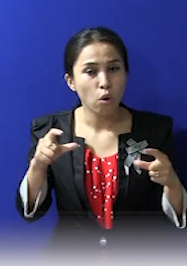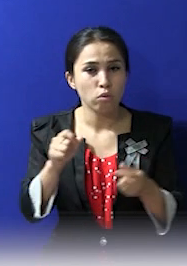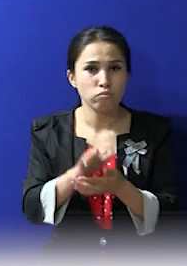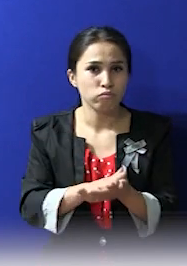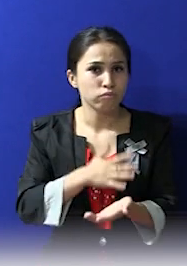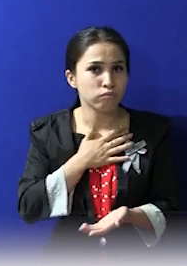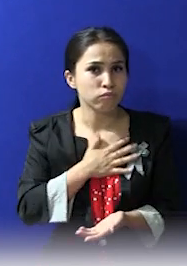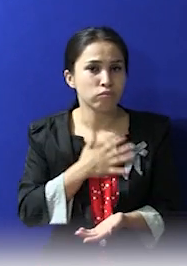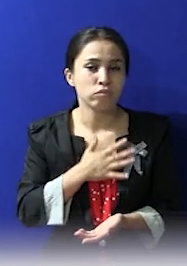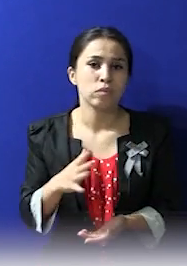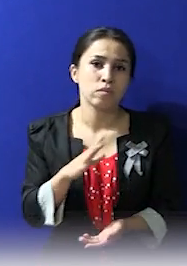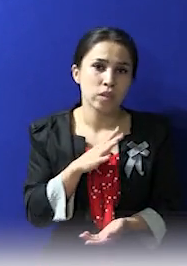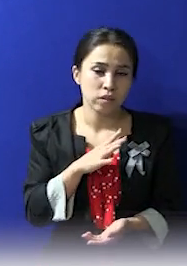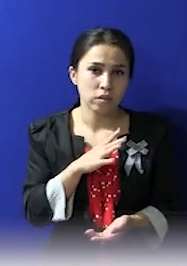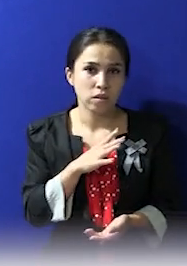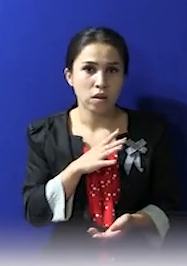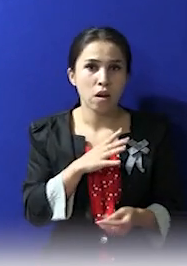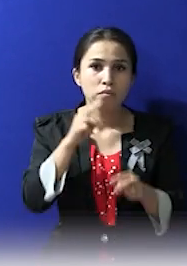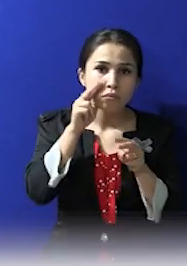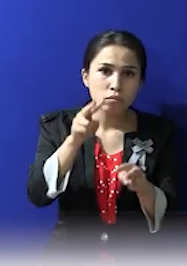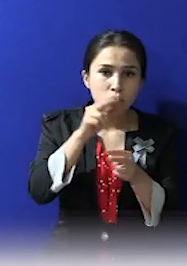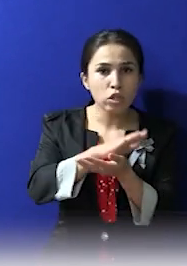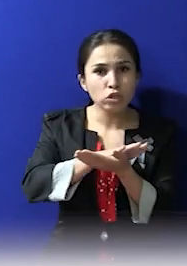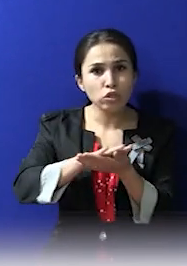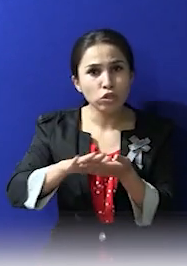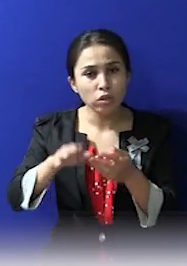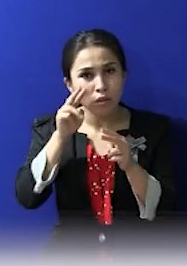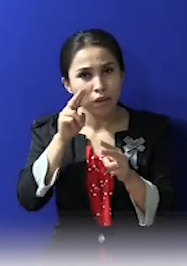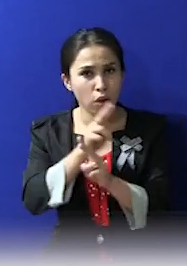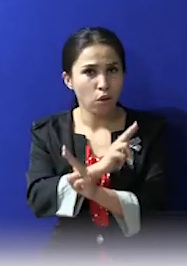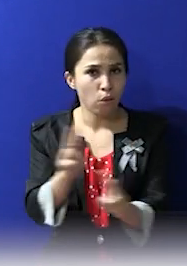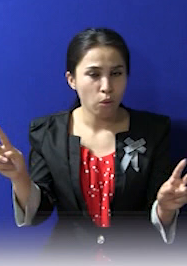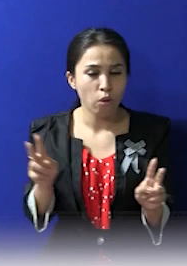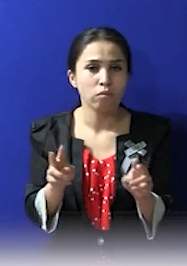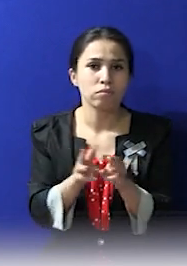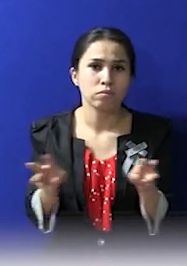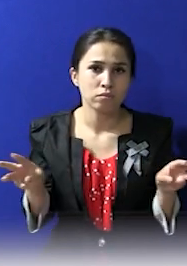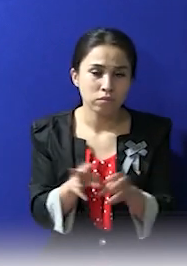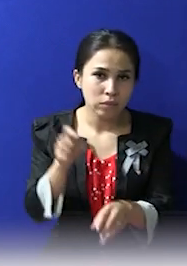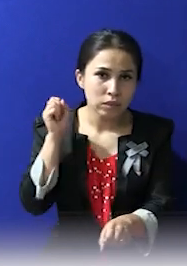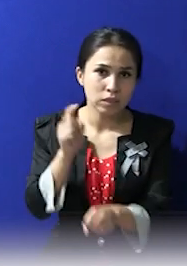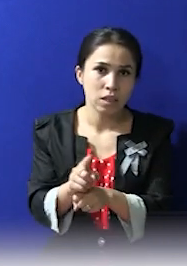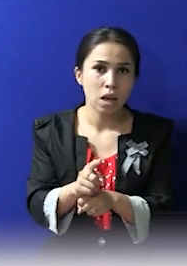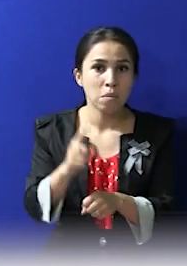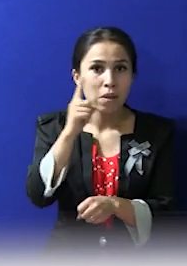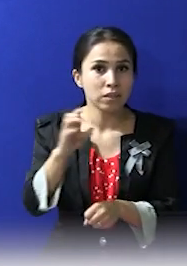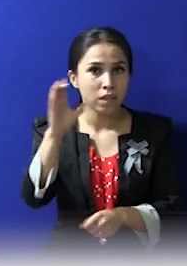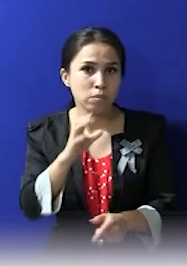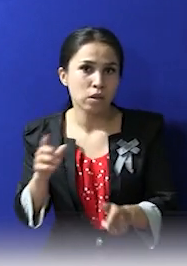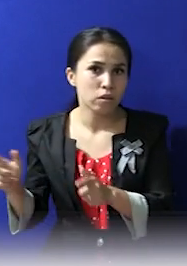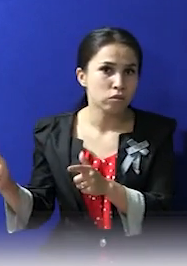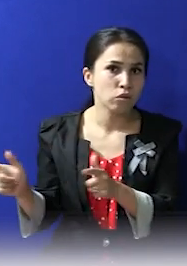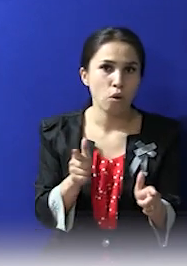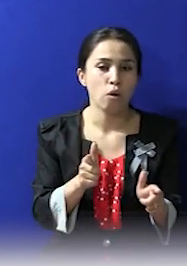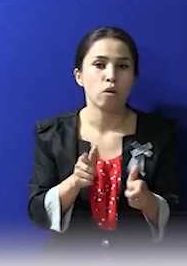мониторинг показал наличие 168 подобных свалок, 97 из них ликвидированы. К хорошим новостям можно отнести сообщение о том,